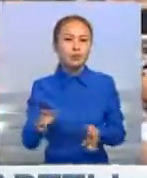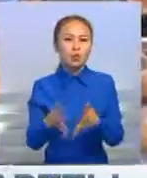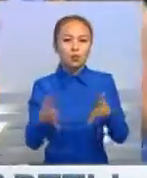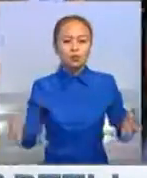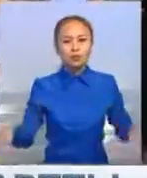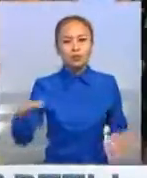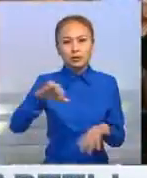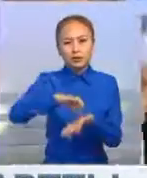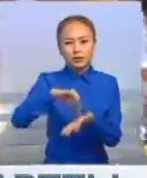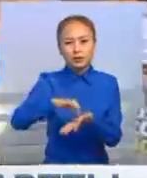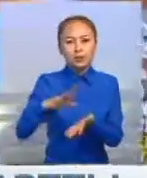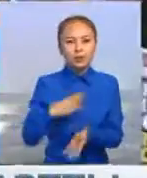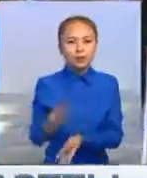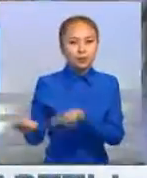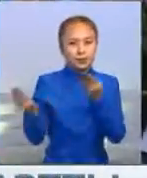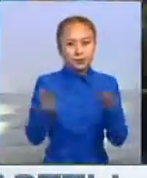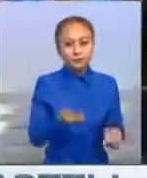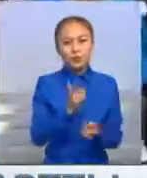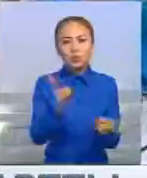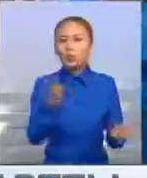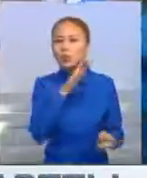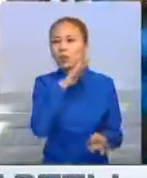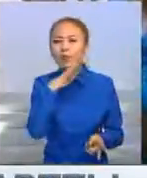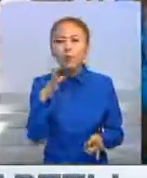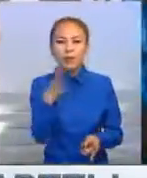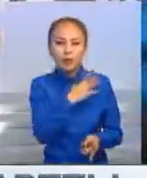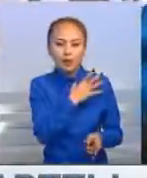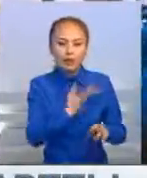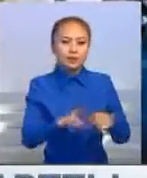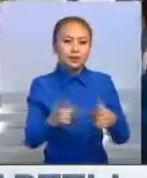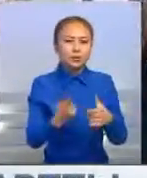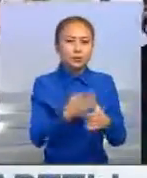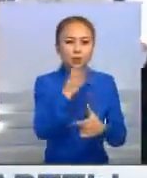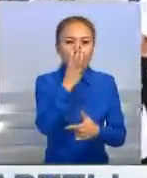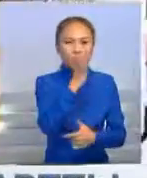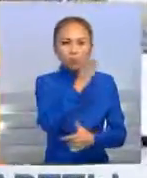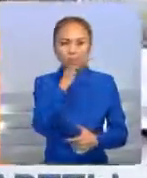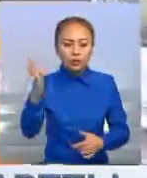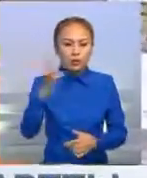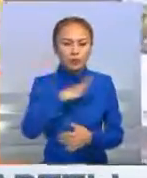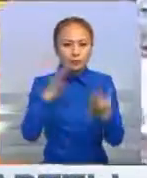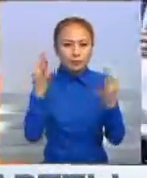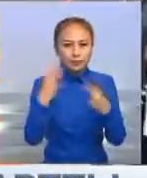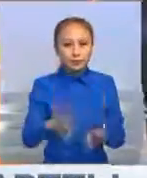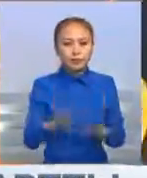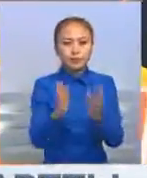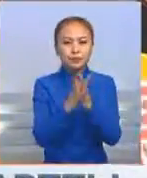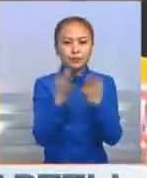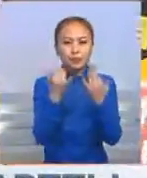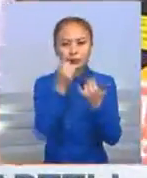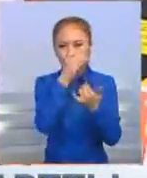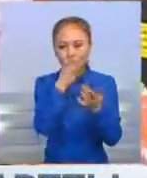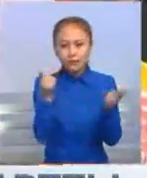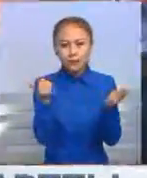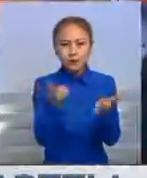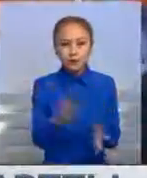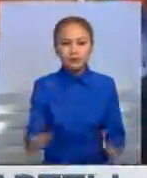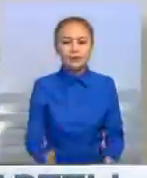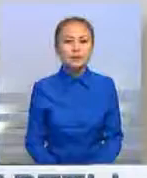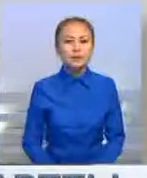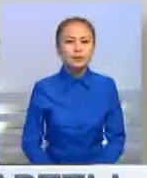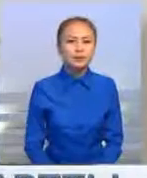жаңа орындар ұсынылған. Біразы көптеп кеткен, алайда 400-ге тарта босқын кетуге келіспей отыр.